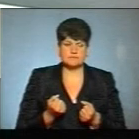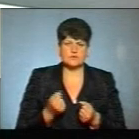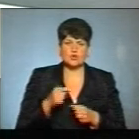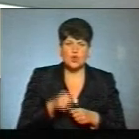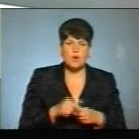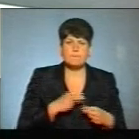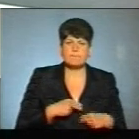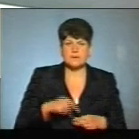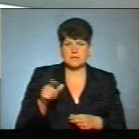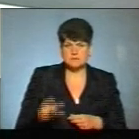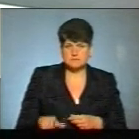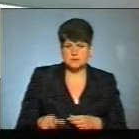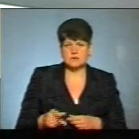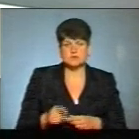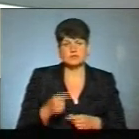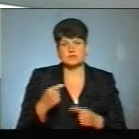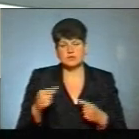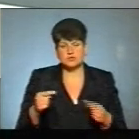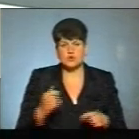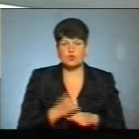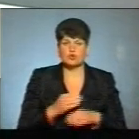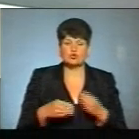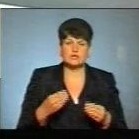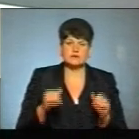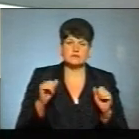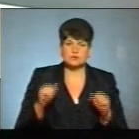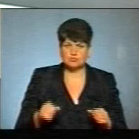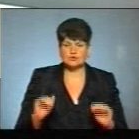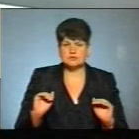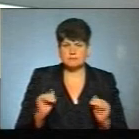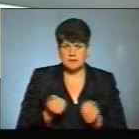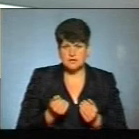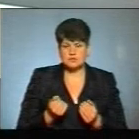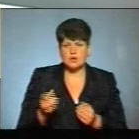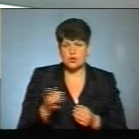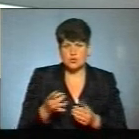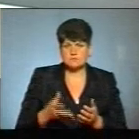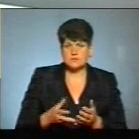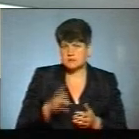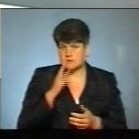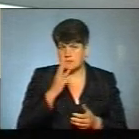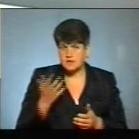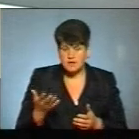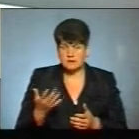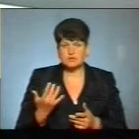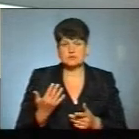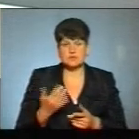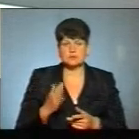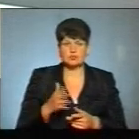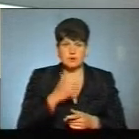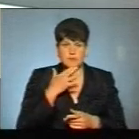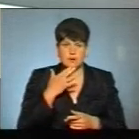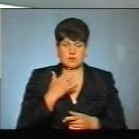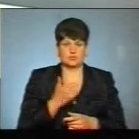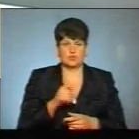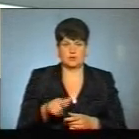того працівника прийняти на роботу чи іншого. Роботодавці зможуть вже зменшувати, можливо, розмір оплати праці, оскільки буде багато